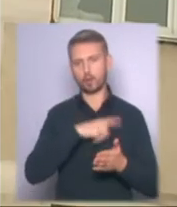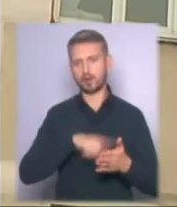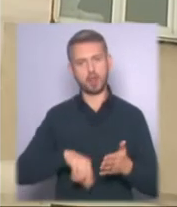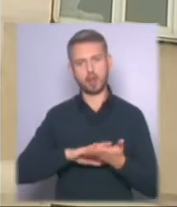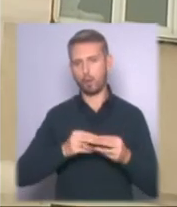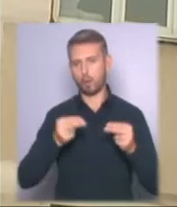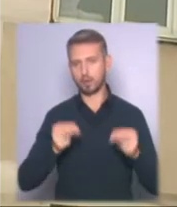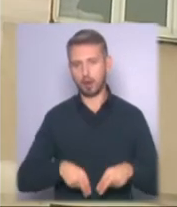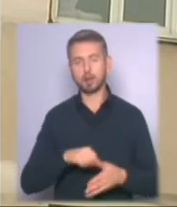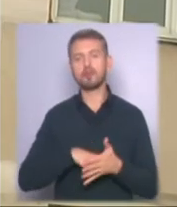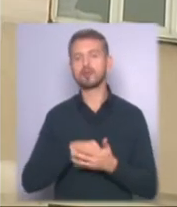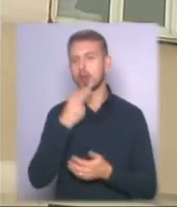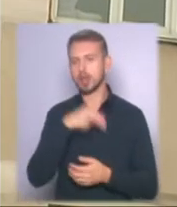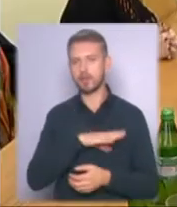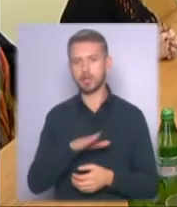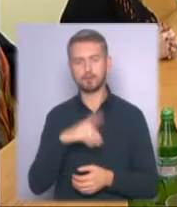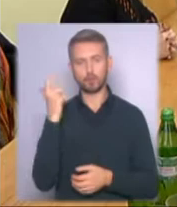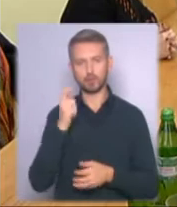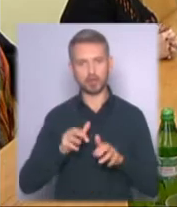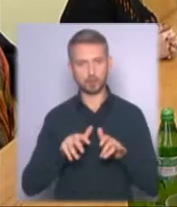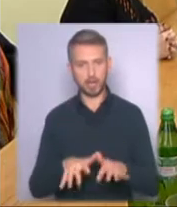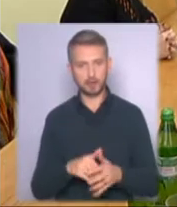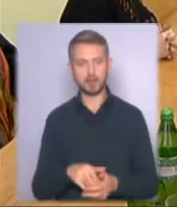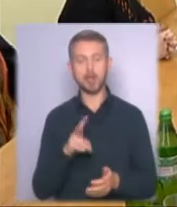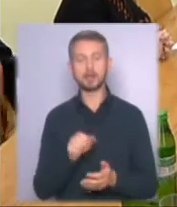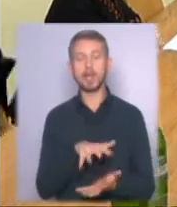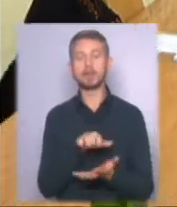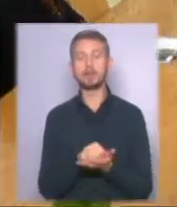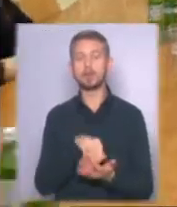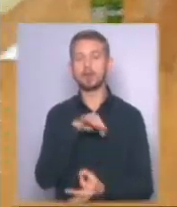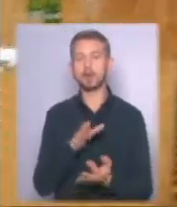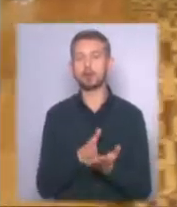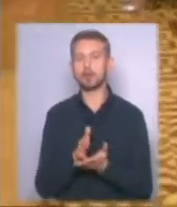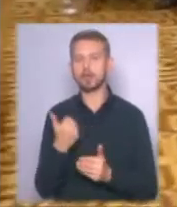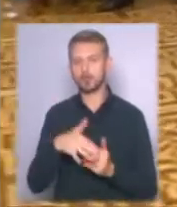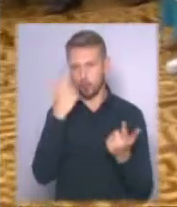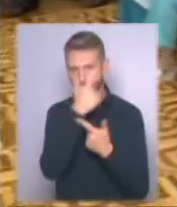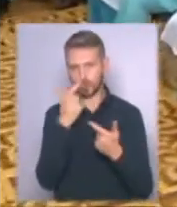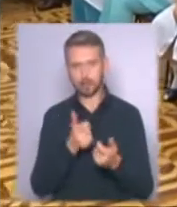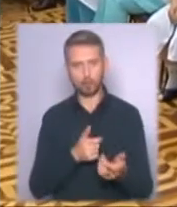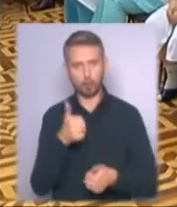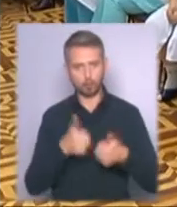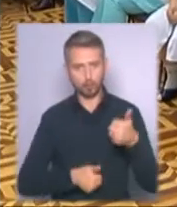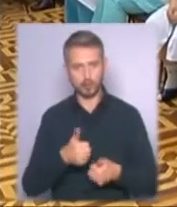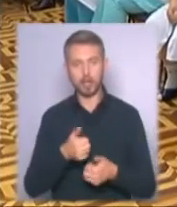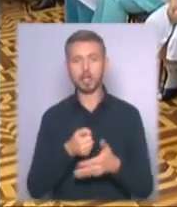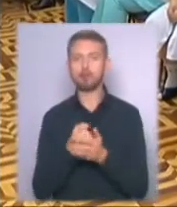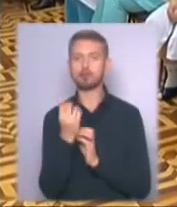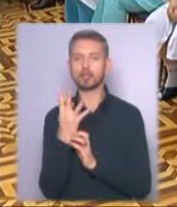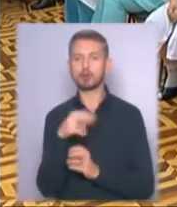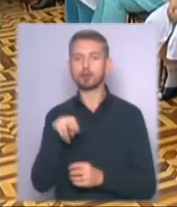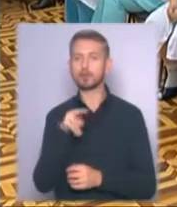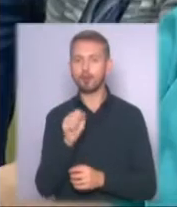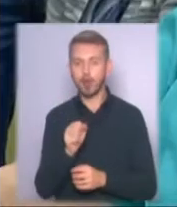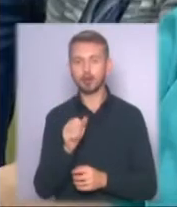контракт через неефективну господарську діяльність. На заміщення вакантної посади вже оголосили конкурс. До 14